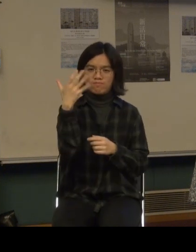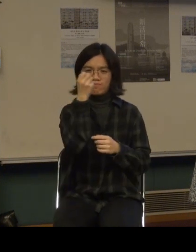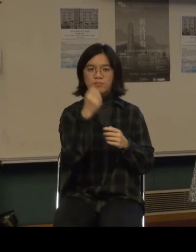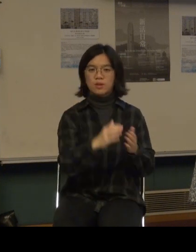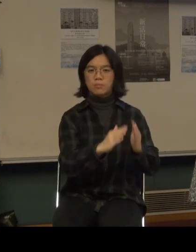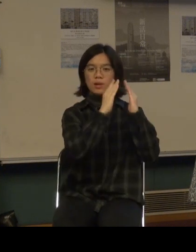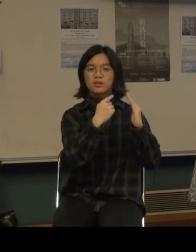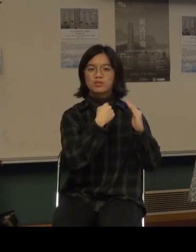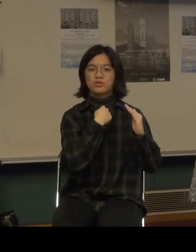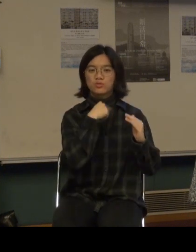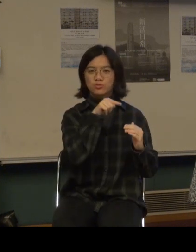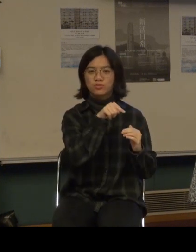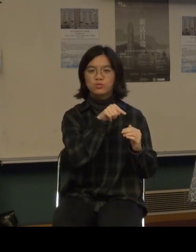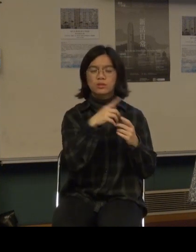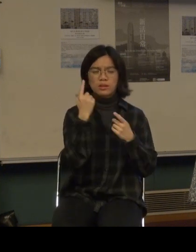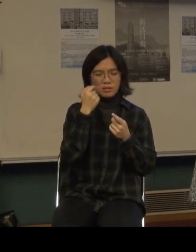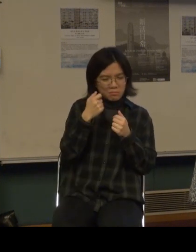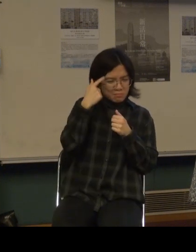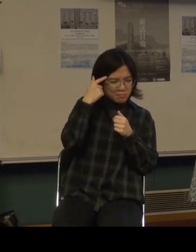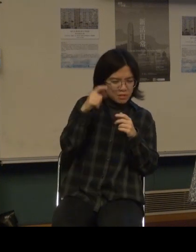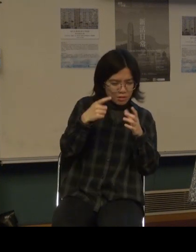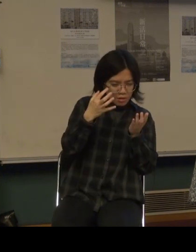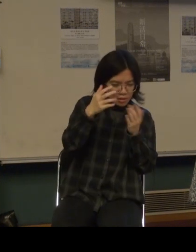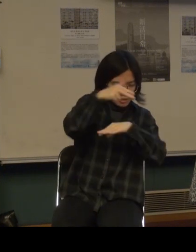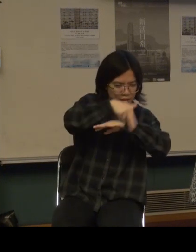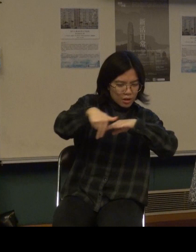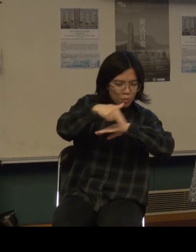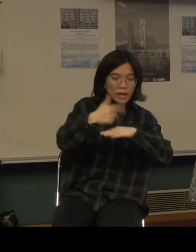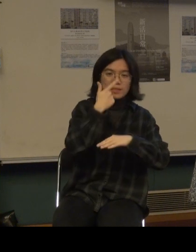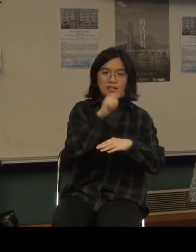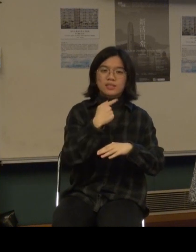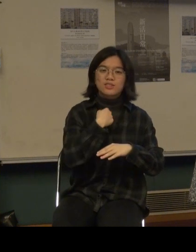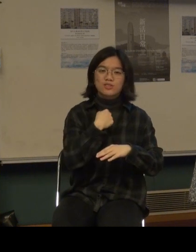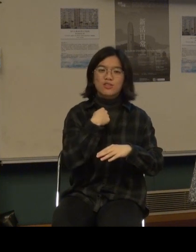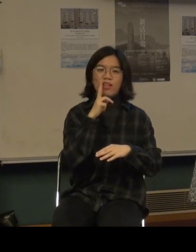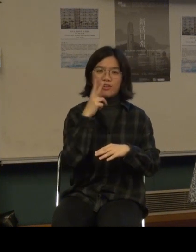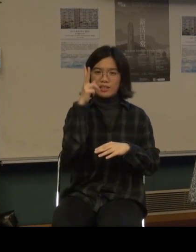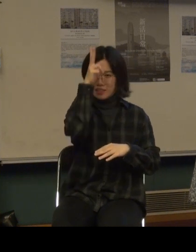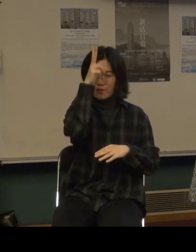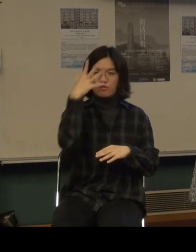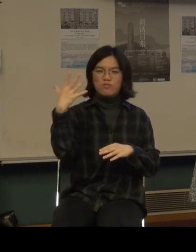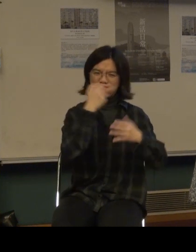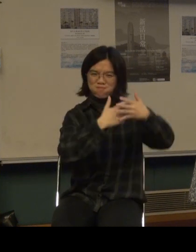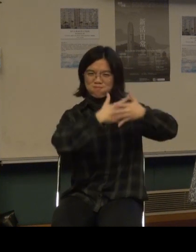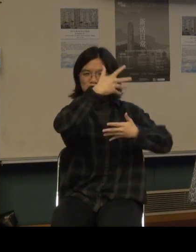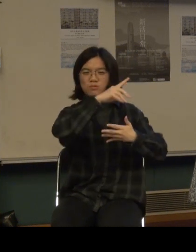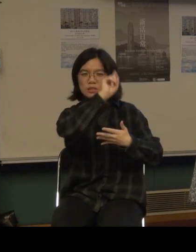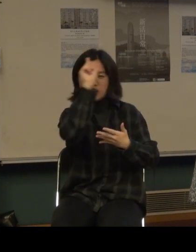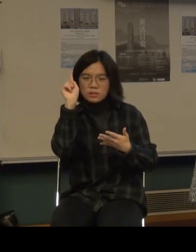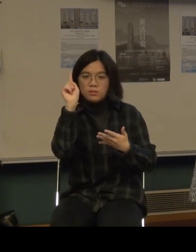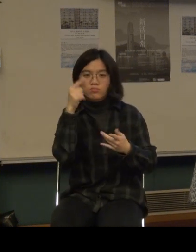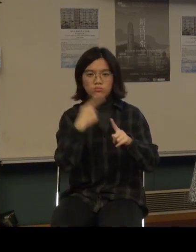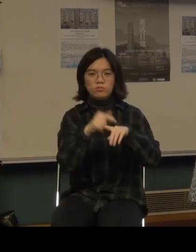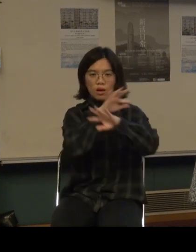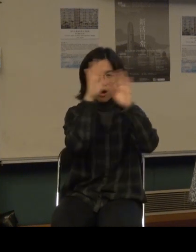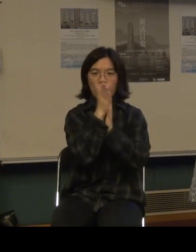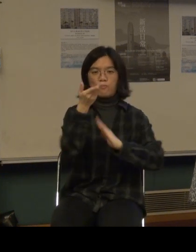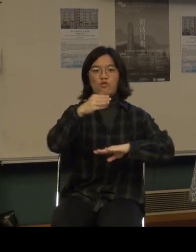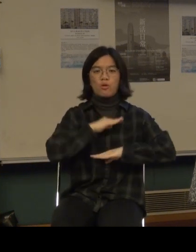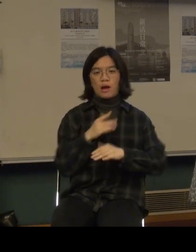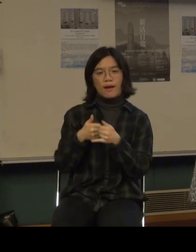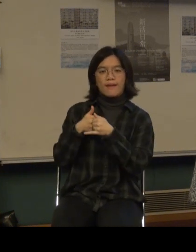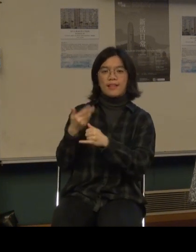個巴西利亞新的規劃，它的政府的所有的建築物的總部，政府總部呢都是採用了一個現代主義的風